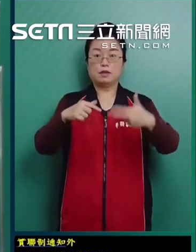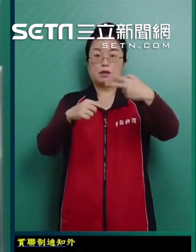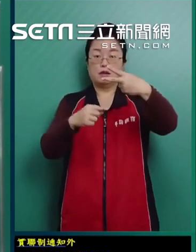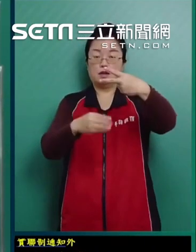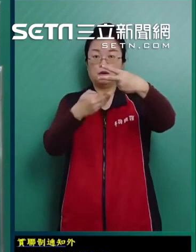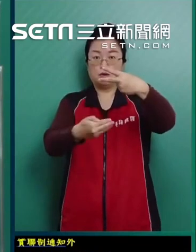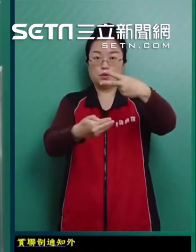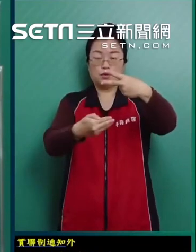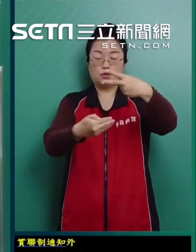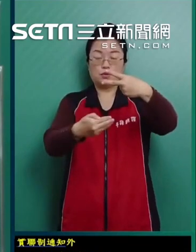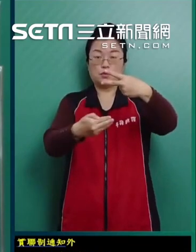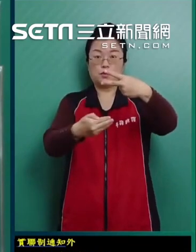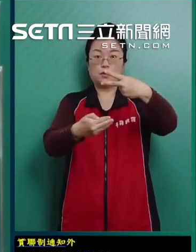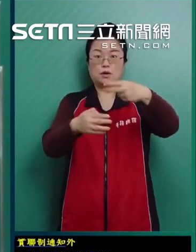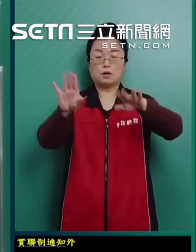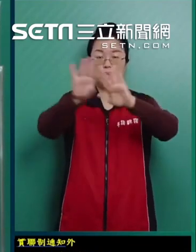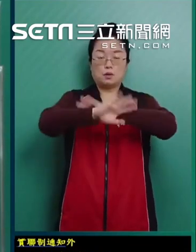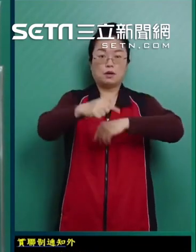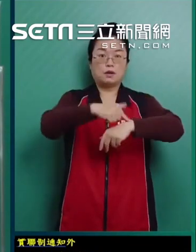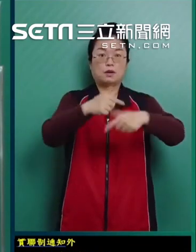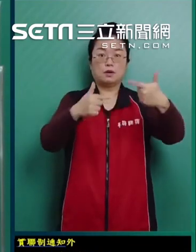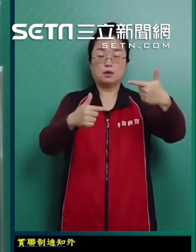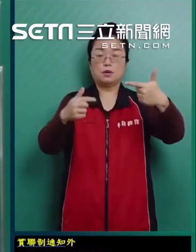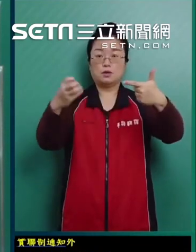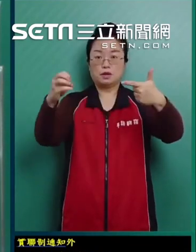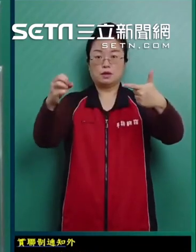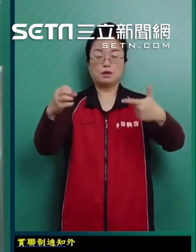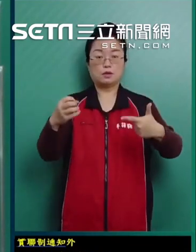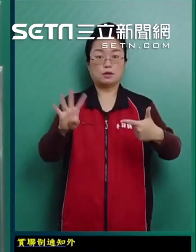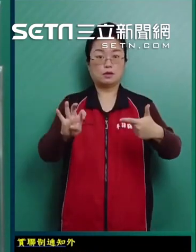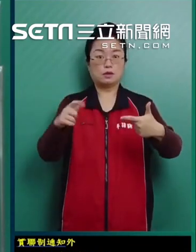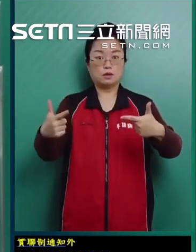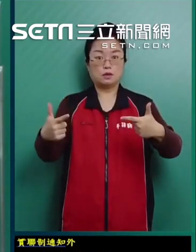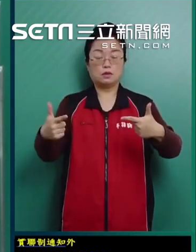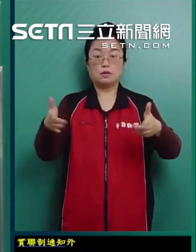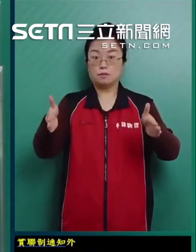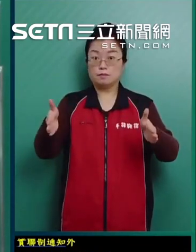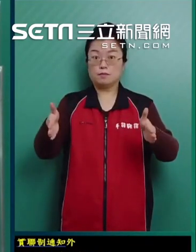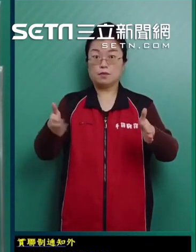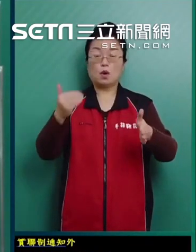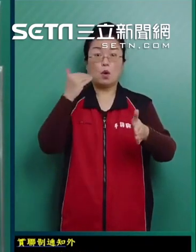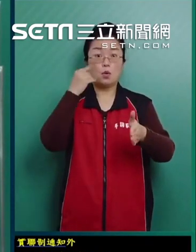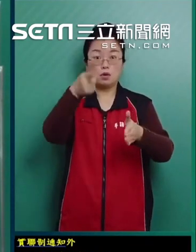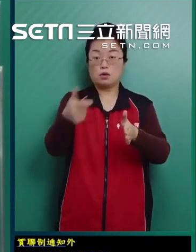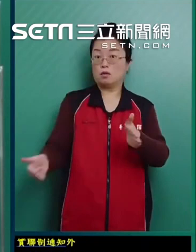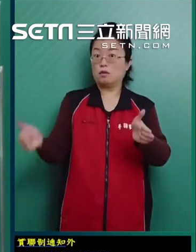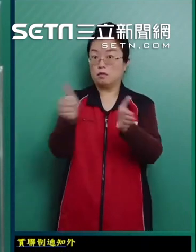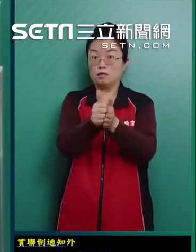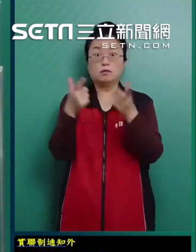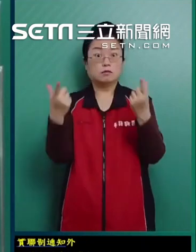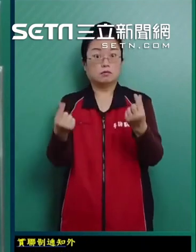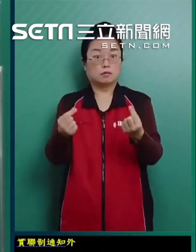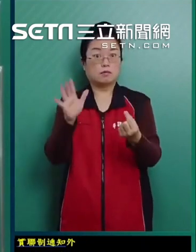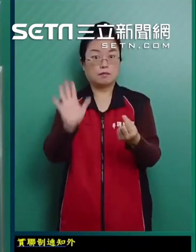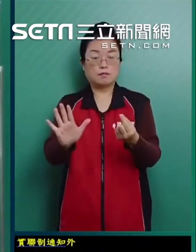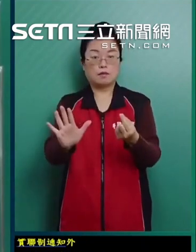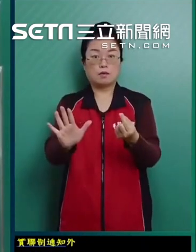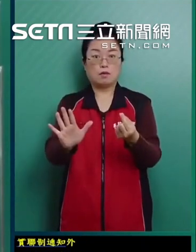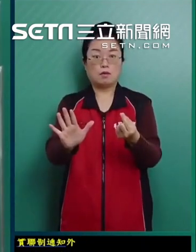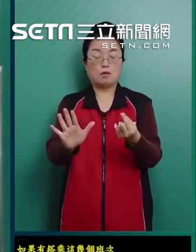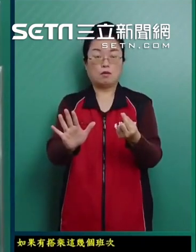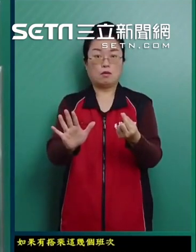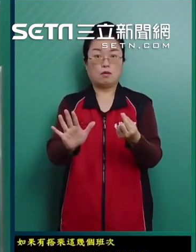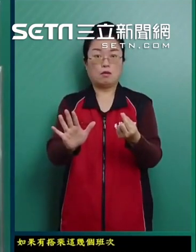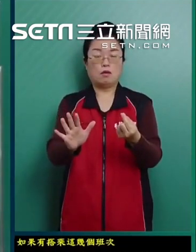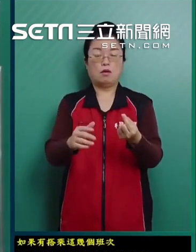大桥到冈山晚上6点到6点46分。这图档上都会显示，如果你有同框者，请携带身份证